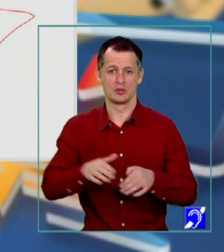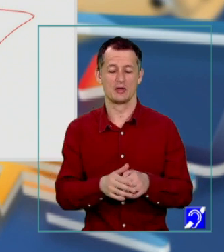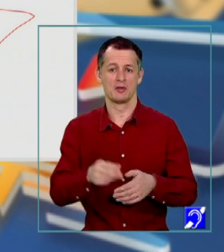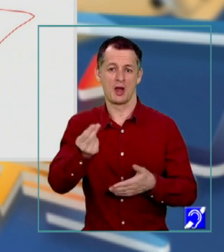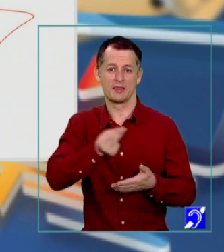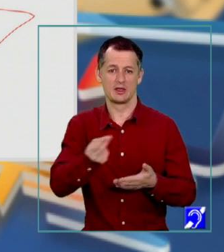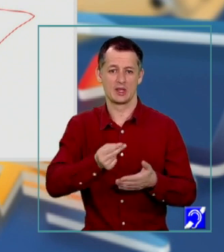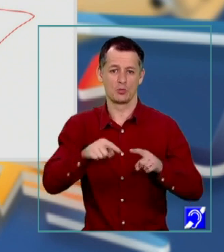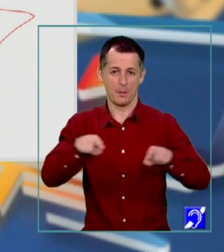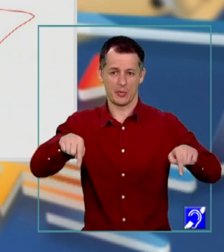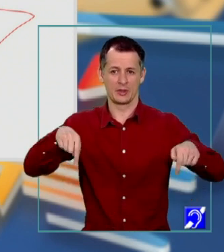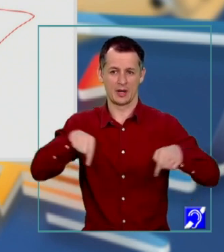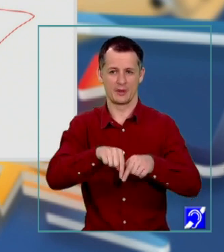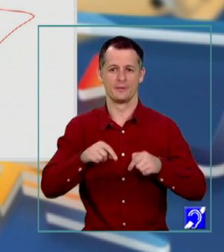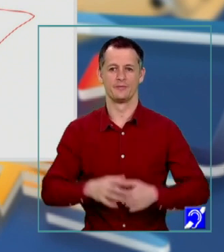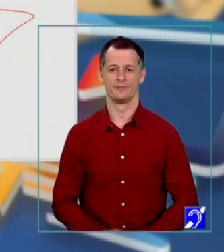pătrat